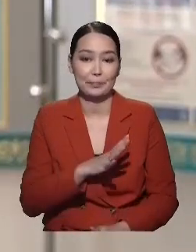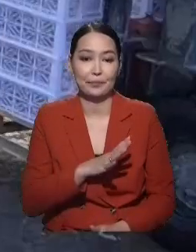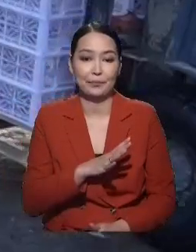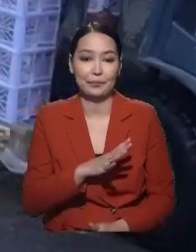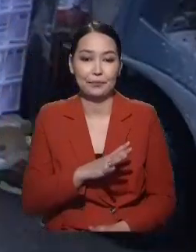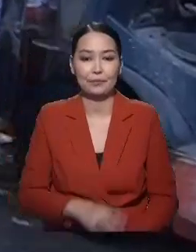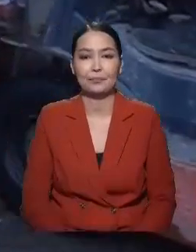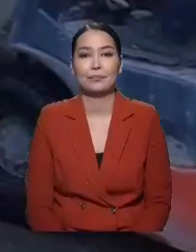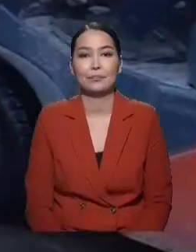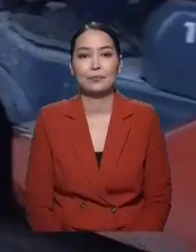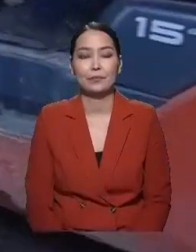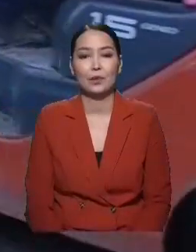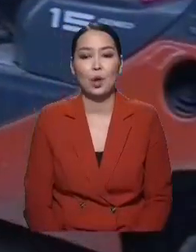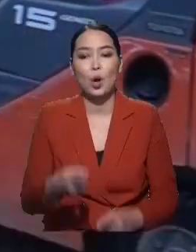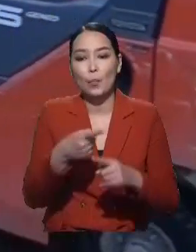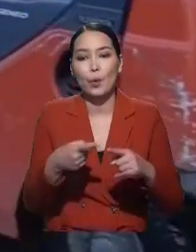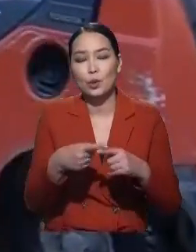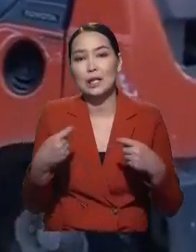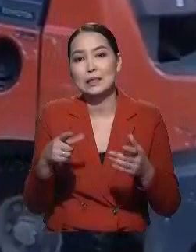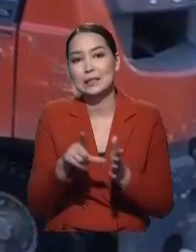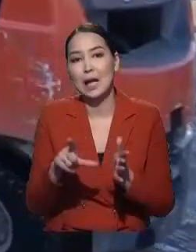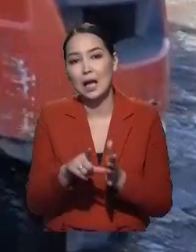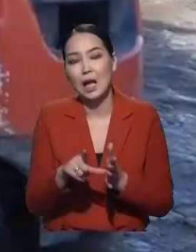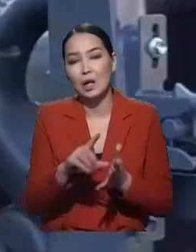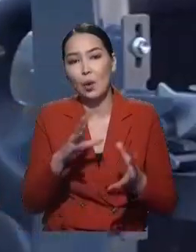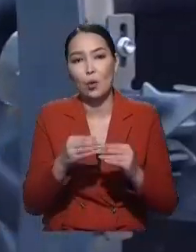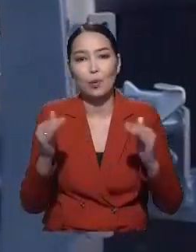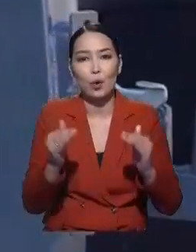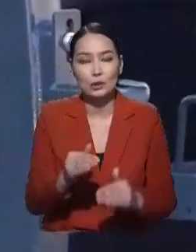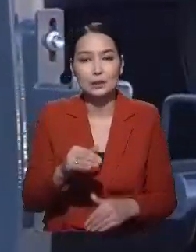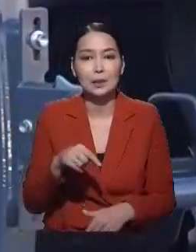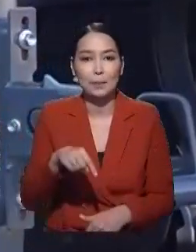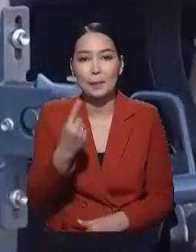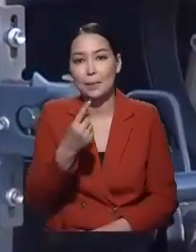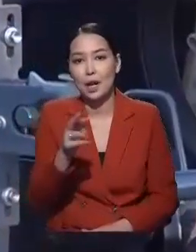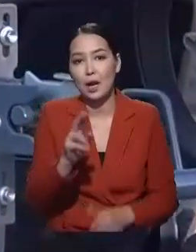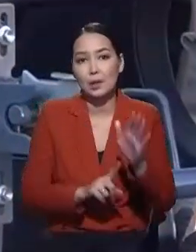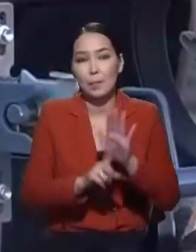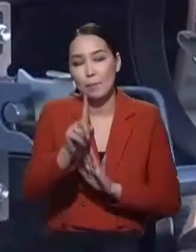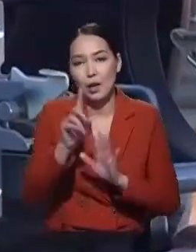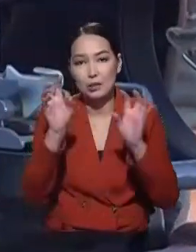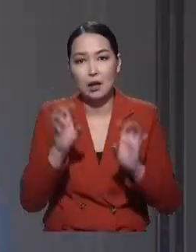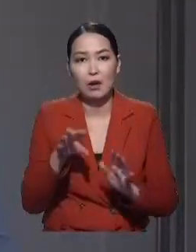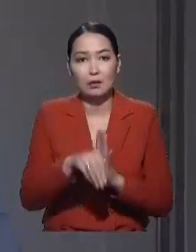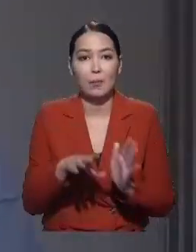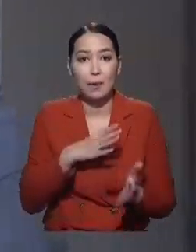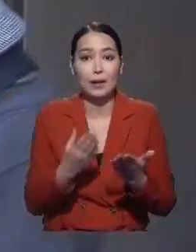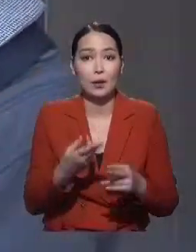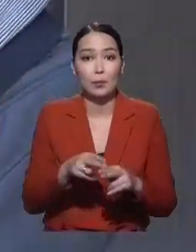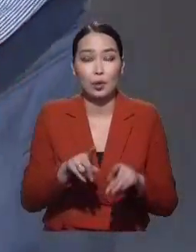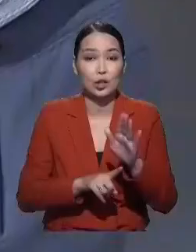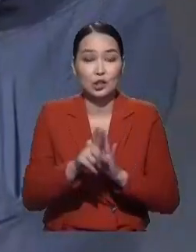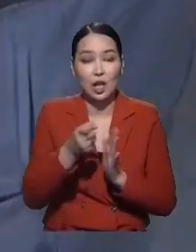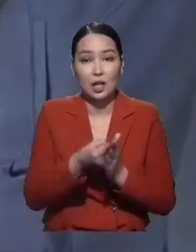бекіттік. Бөлшек салықтың мөлшерлемесін төмендету биыл 1 қаңтардан бастап күшіне енді. Егер бұл бастама жыл соңына